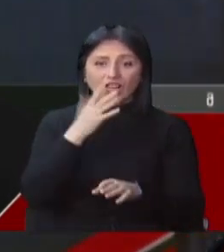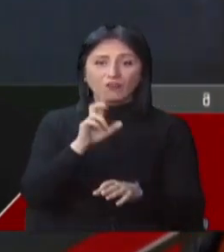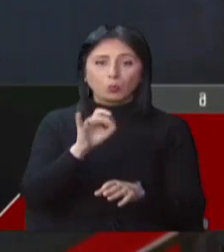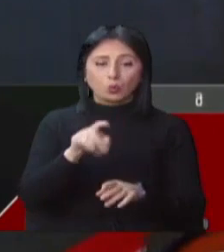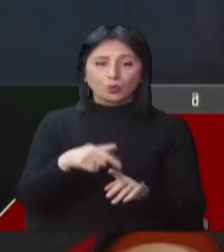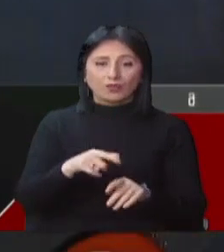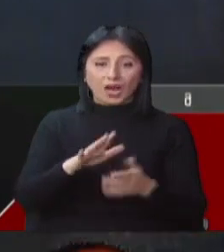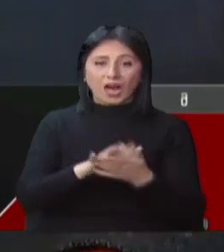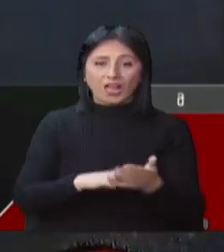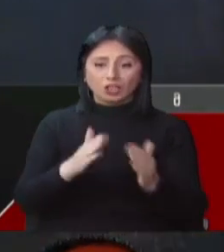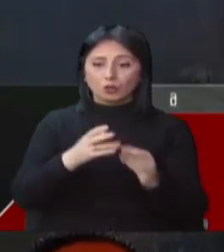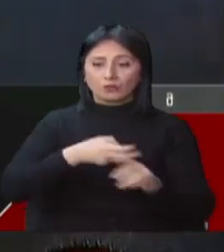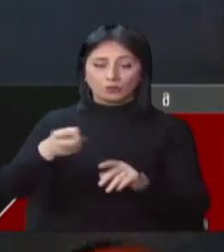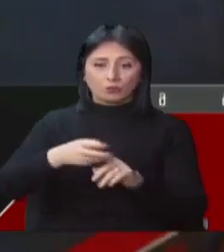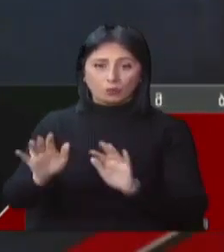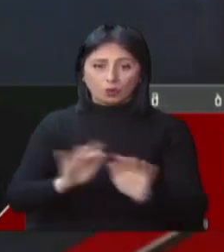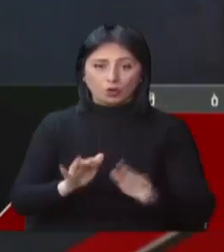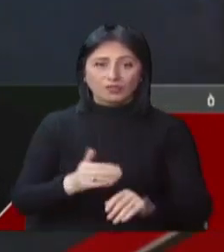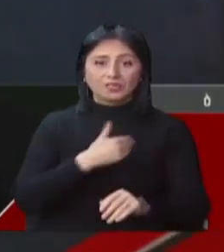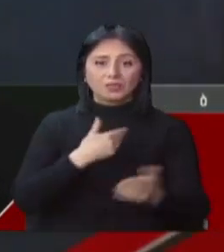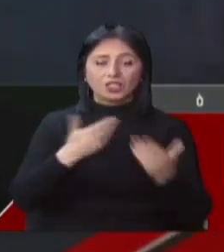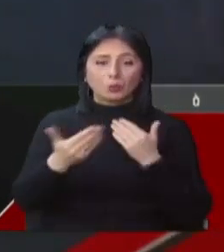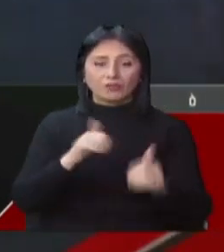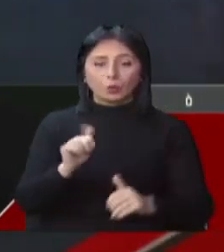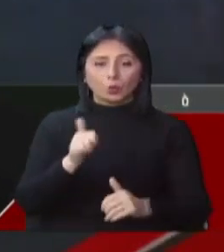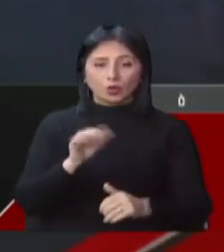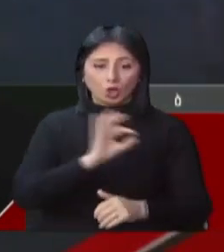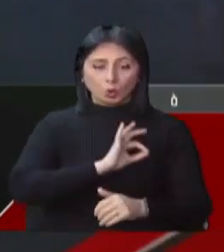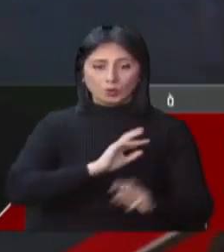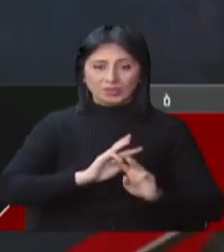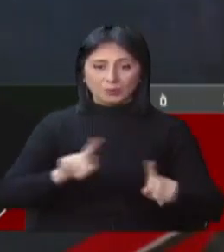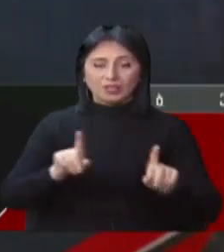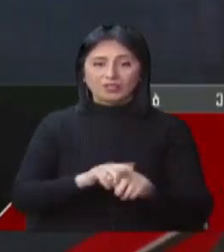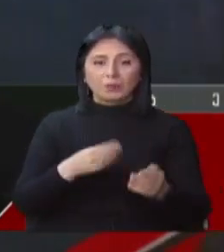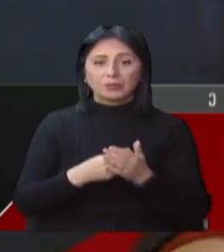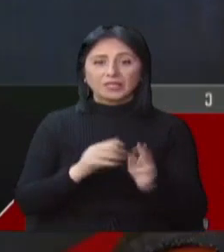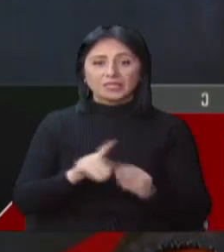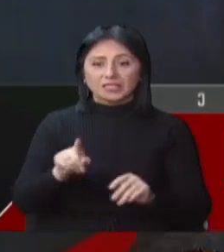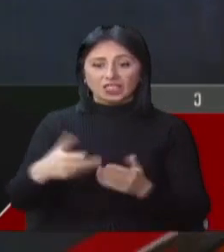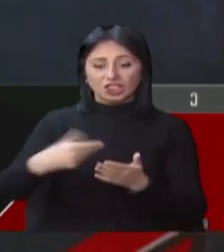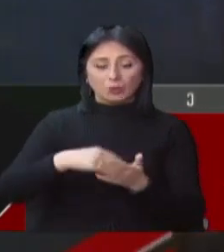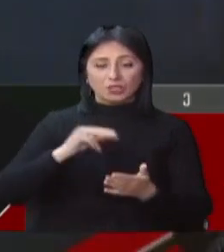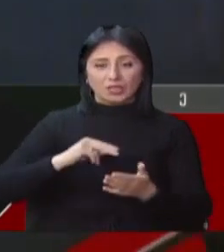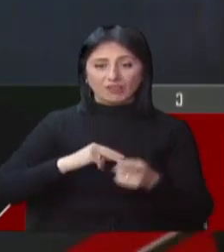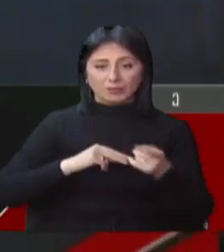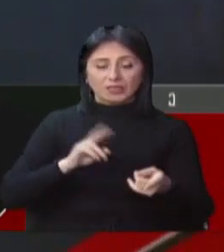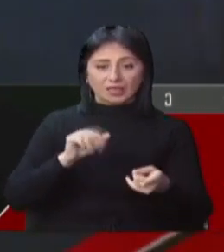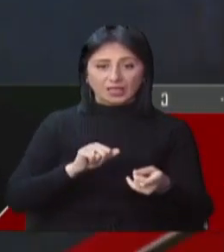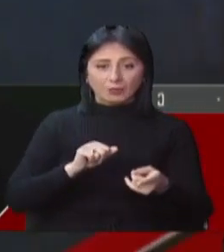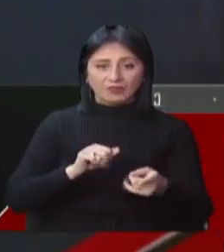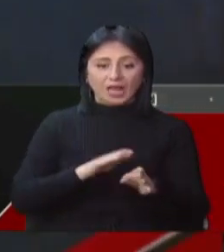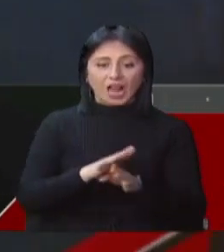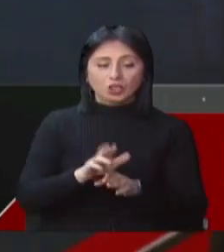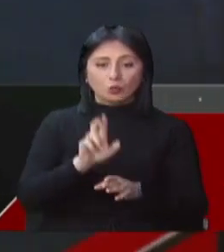ბიურო განაგრძობს გამოსახლების პროცედურებს გვინდა მოუწოდოთ როგორც იუსტიციის სამინისტროს ასევე ფინანსის სამინისტროს შემოსავლების სამსახურს და